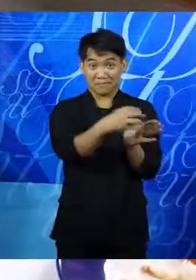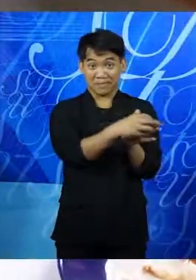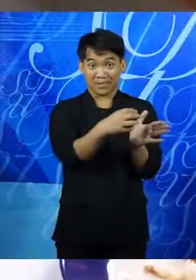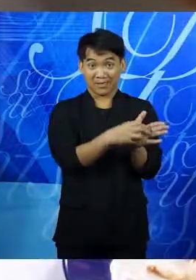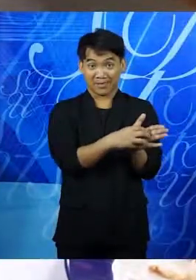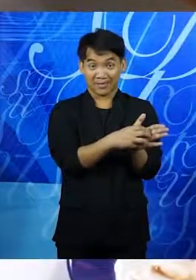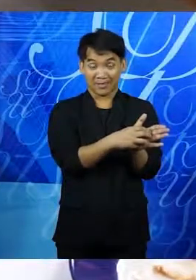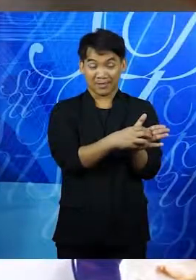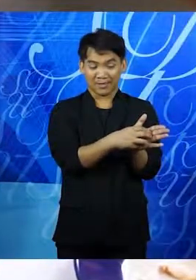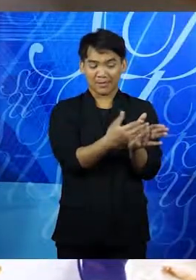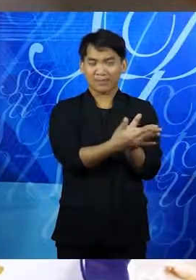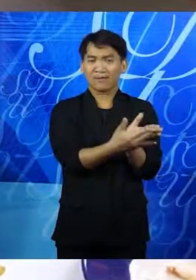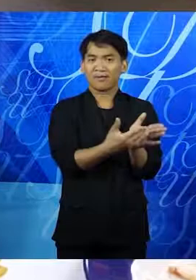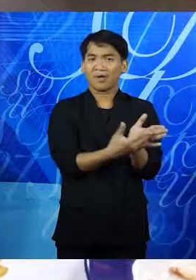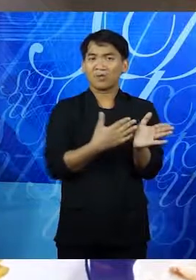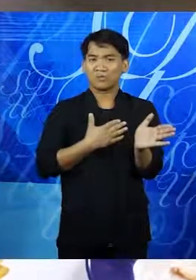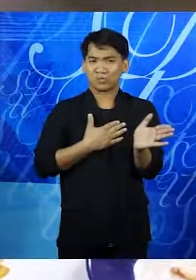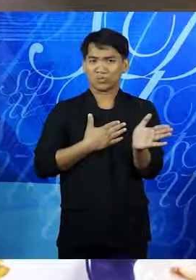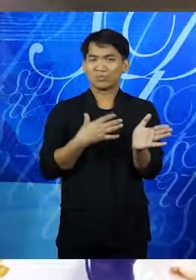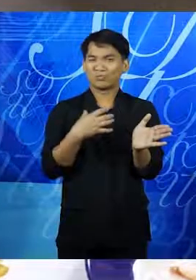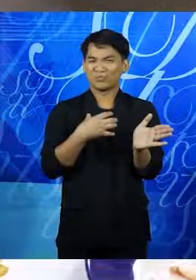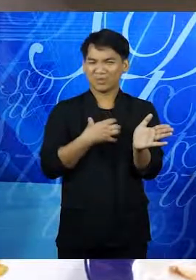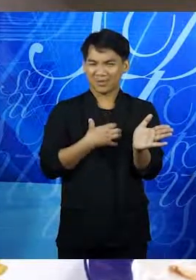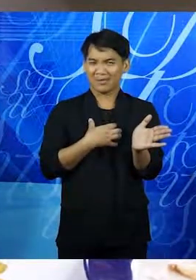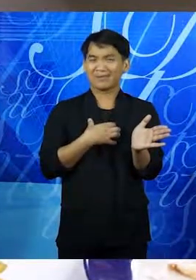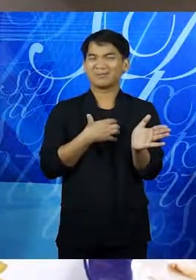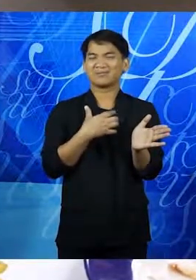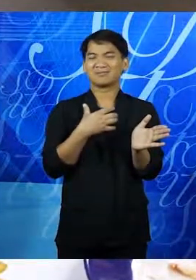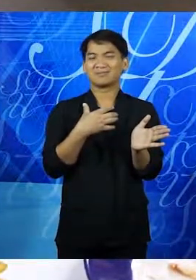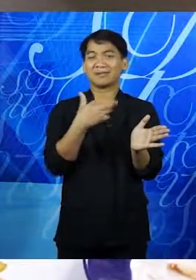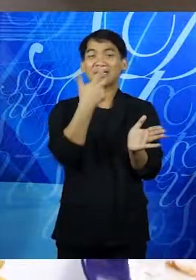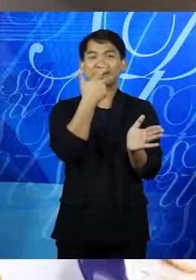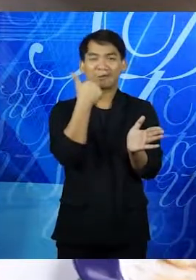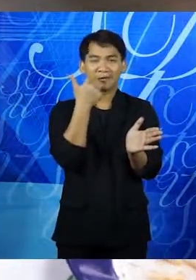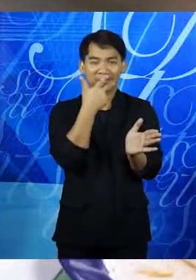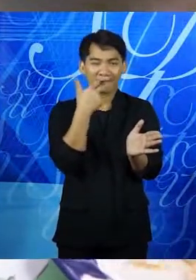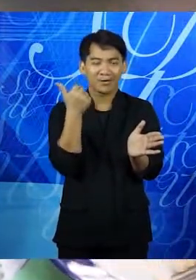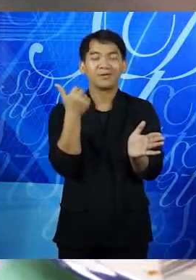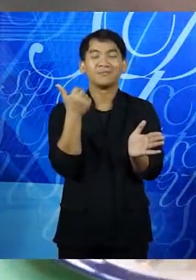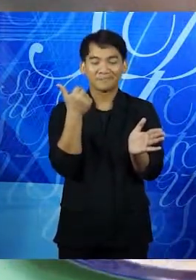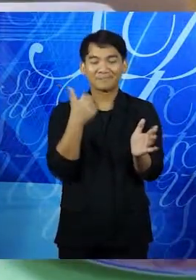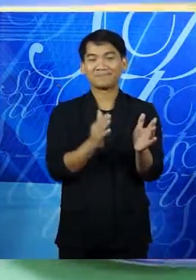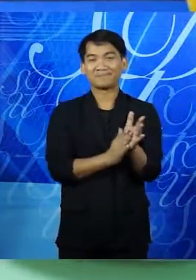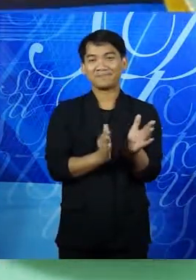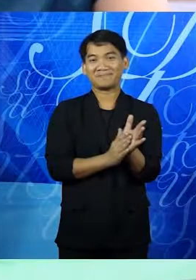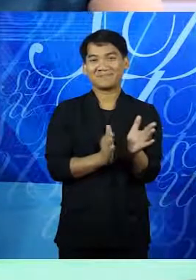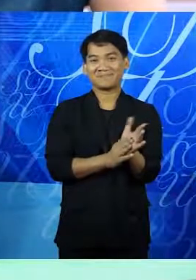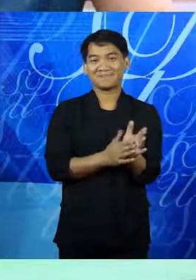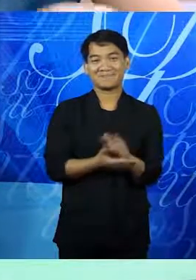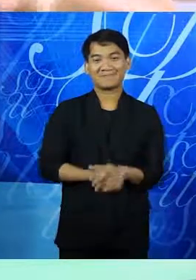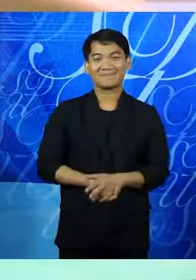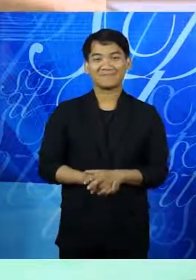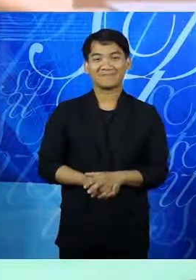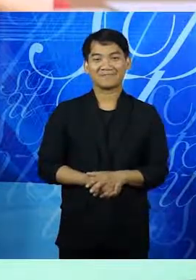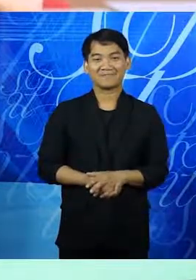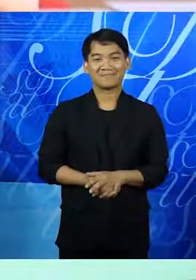หนูอยากได้ขนมเก่งมากเลยค่ะหยิบเลย